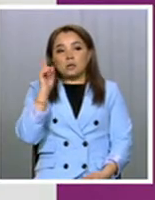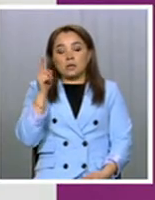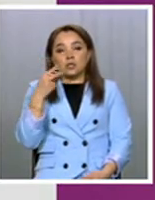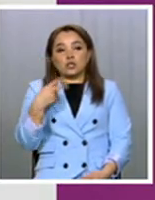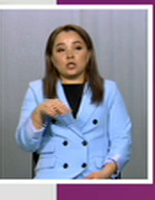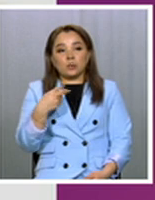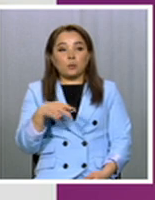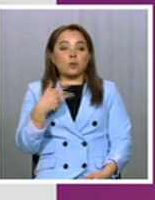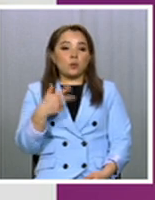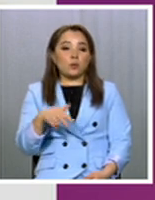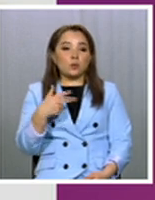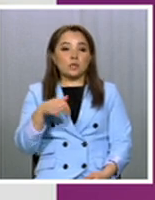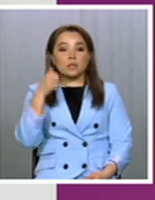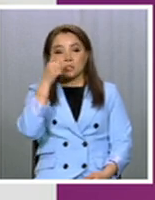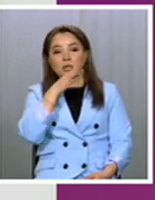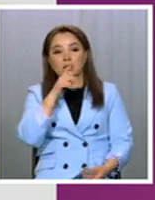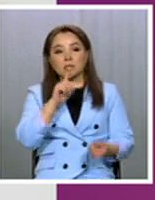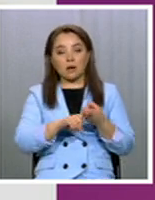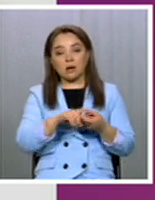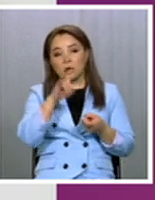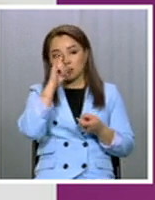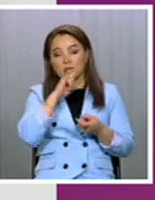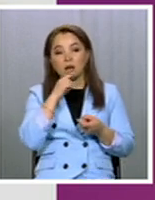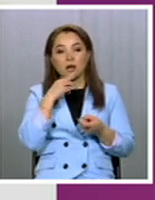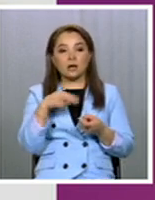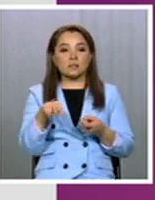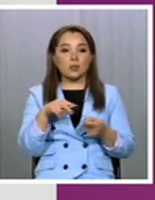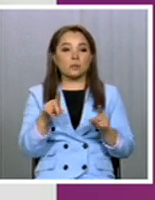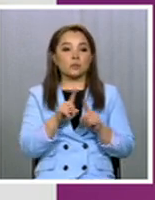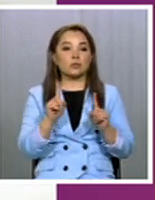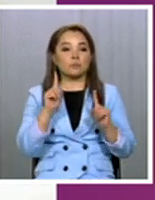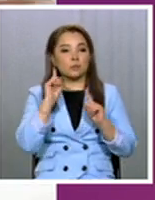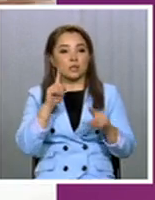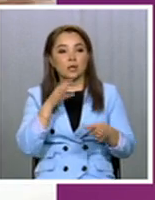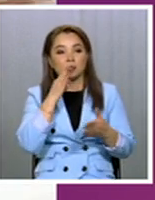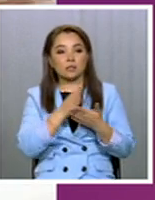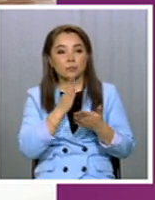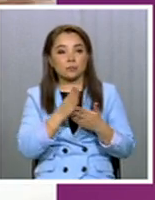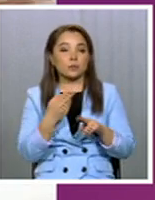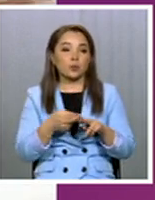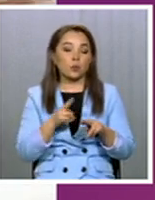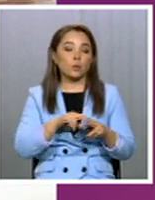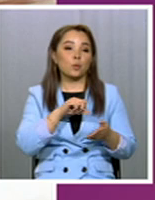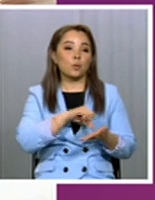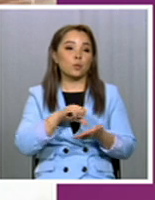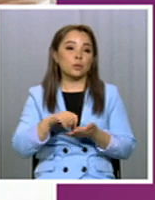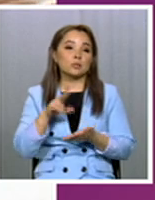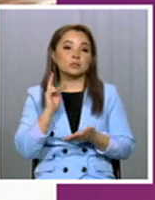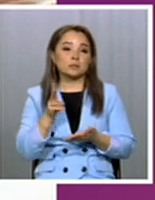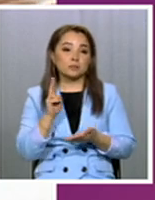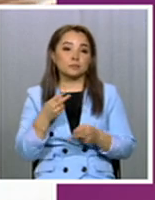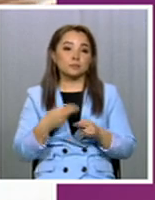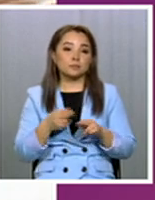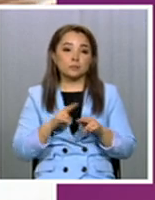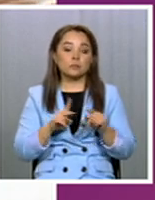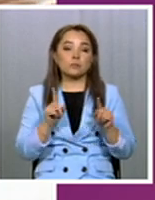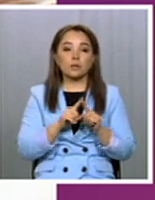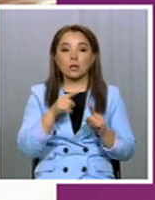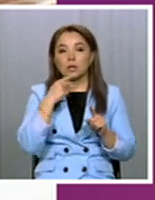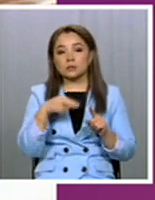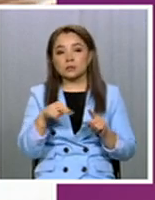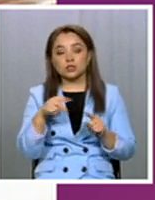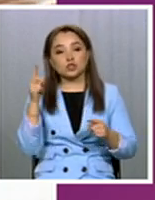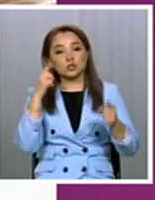20-шы 30-шы жылдарындағы қазақ әдебиеті туралы не білесің? Оның өкілдері кімдер? Сол кезде қандай әдеби